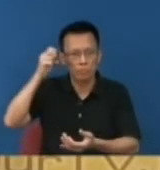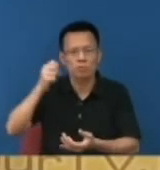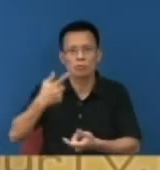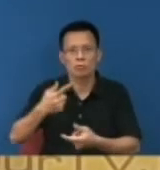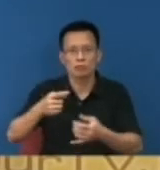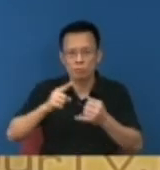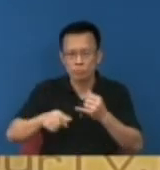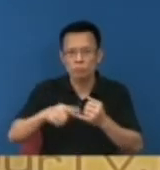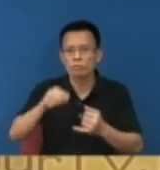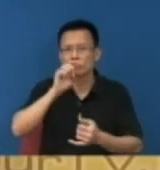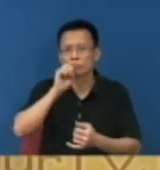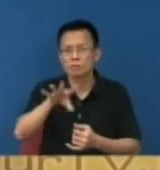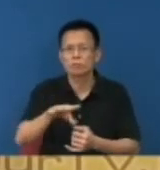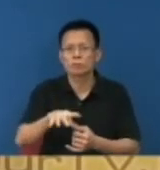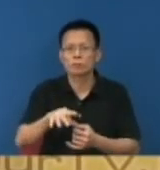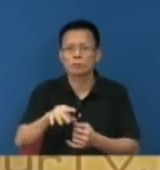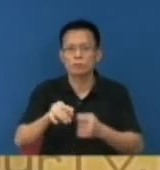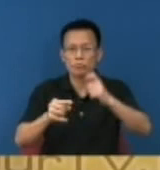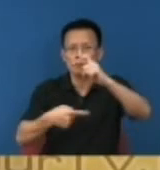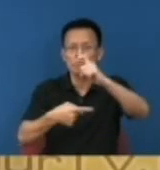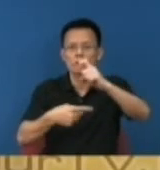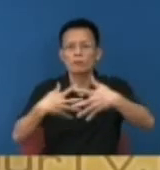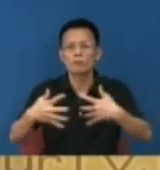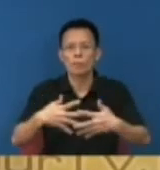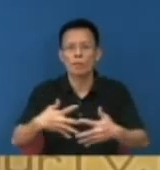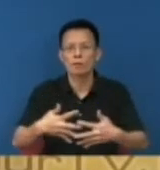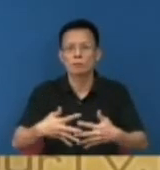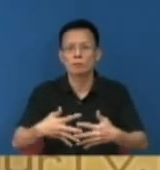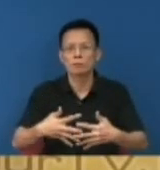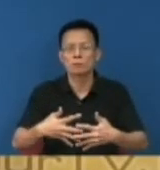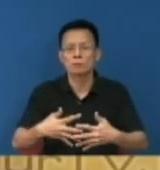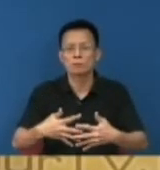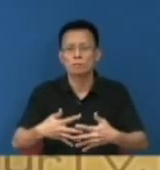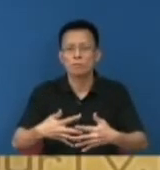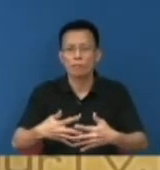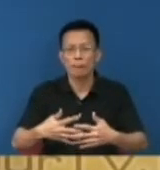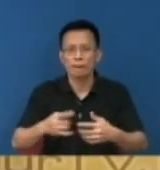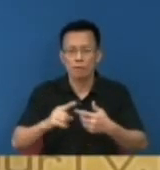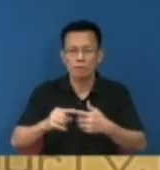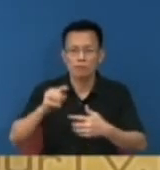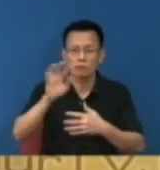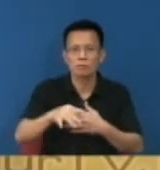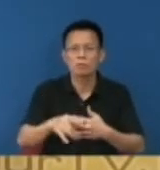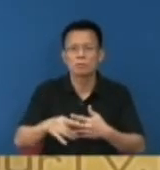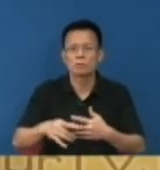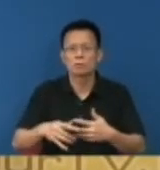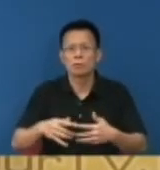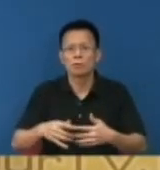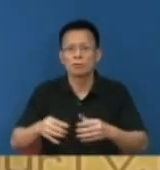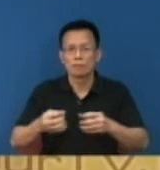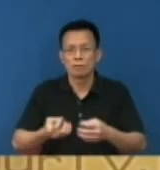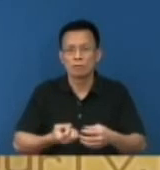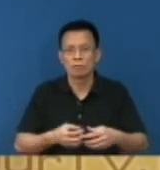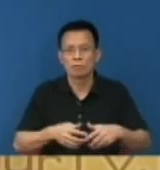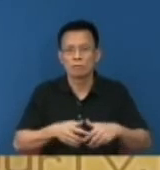說，9月1日的事件以至到後來的事件，就進一步暴露了民主